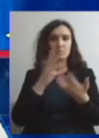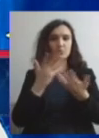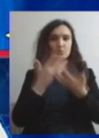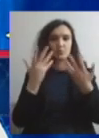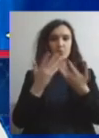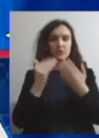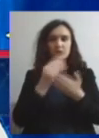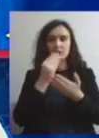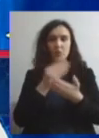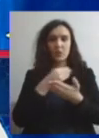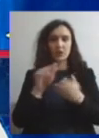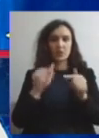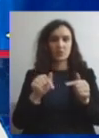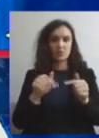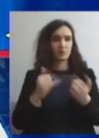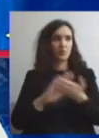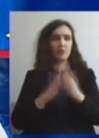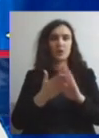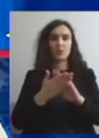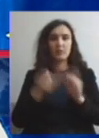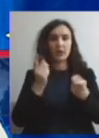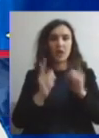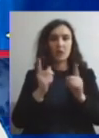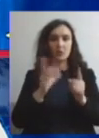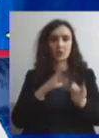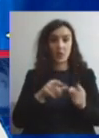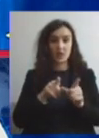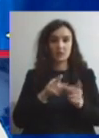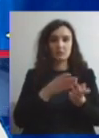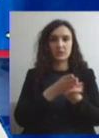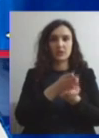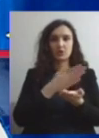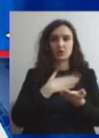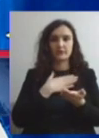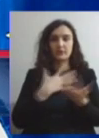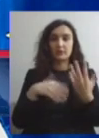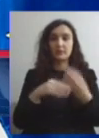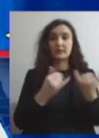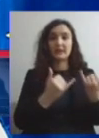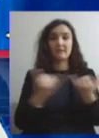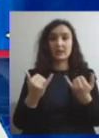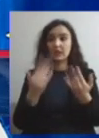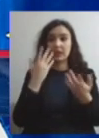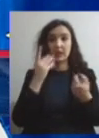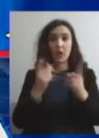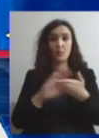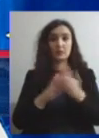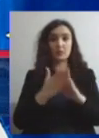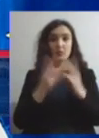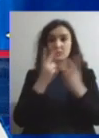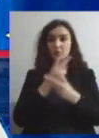საუკეთესო სცენართან, რომელიც რეალურად იყო მიზანი. აქედან გამომდინარე, დღევანდელი სურათი ჩვენ გვაძლევს იმის საშუალებას, რომ